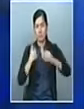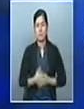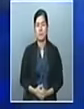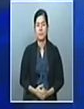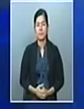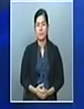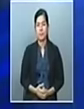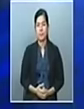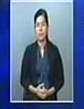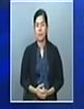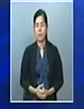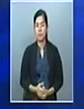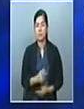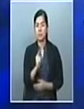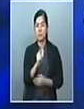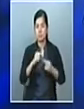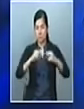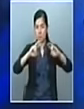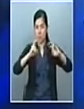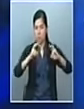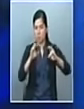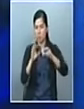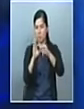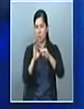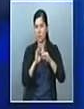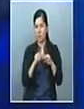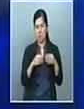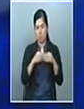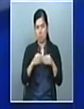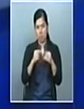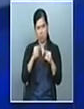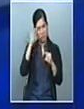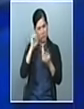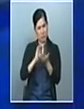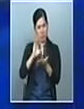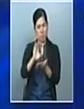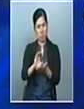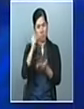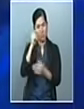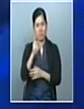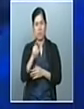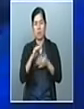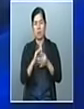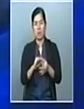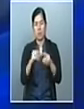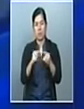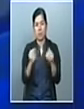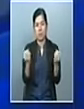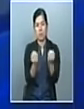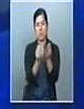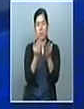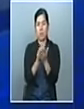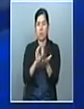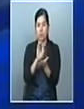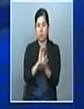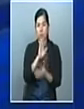รกฎาคมค่ะซึ่งเป็นประเด็นนึงที่นักลงทุนทั่วโลกยังคงวิตกกังวลว่ามันจะกระทบต่อทิศทางของการลงทุนในตลาดหุ้นไทยอย่างไรกันบ้